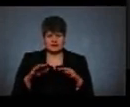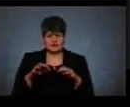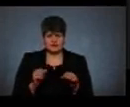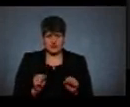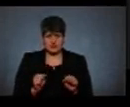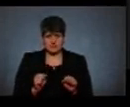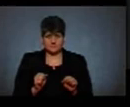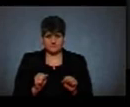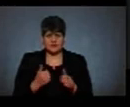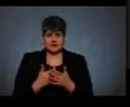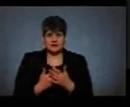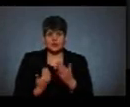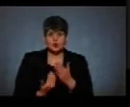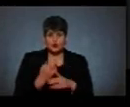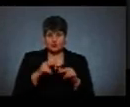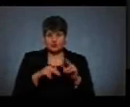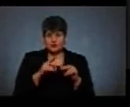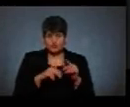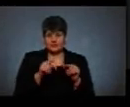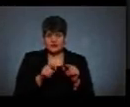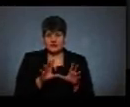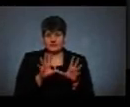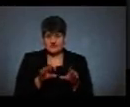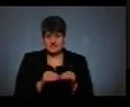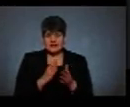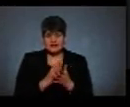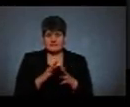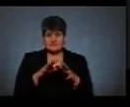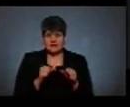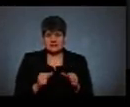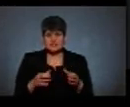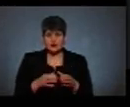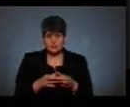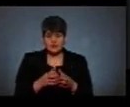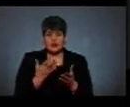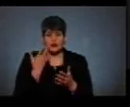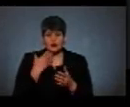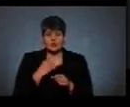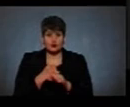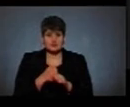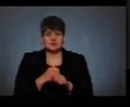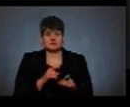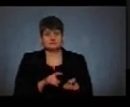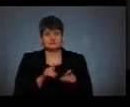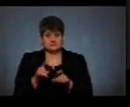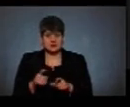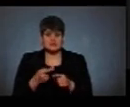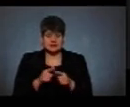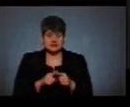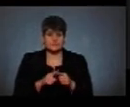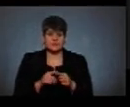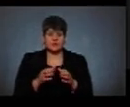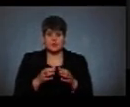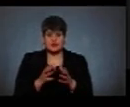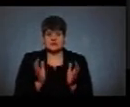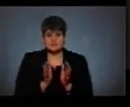Тобто новозбудовані храми, вони всі переважно є власністю громад. І приймаючи рішення про перехід, громада зберігає за собою храм. Тому що